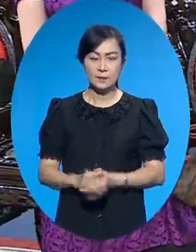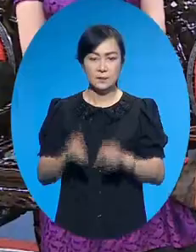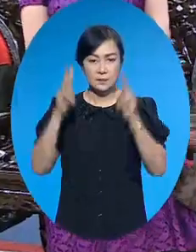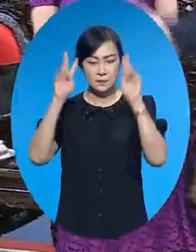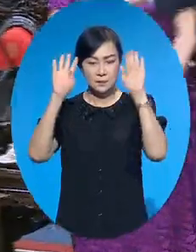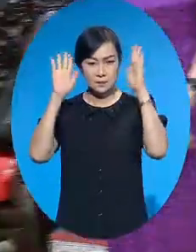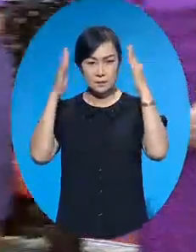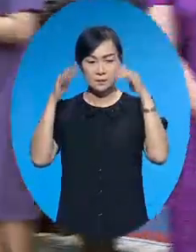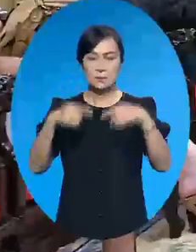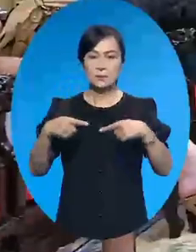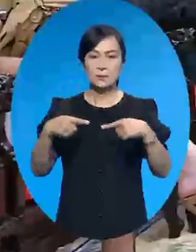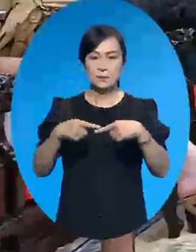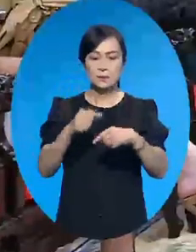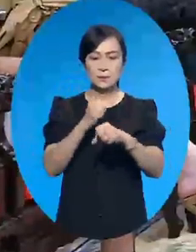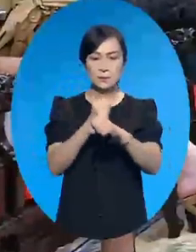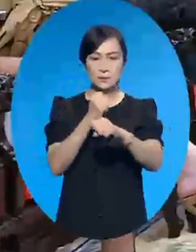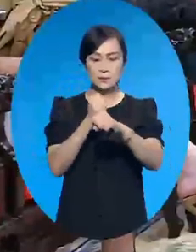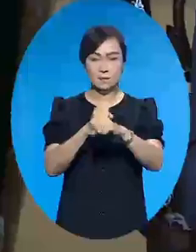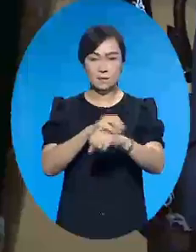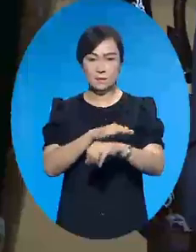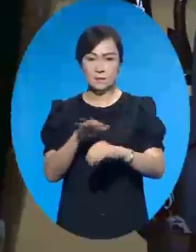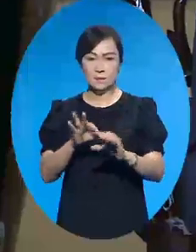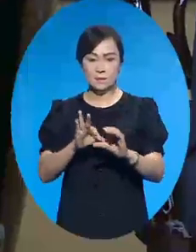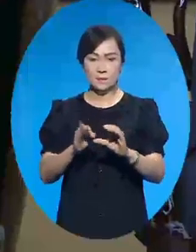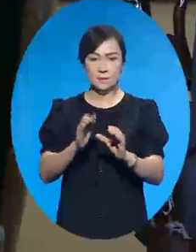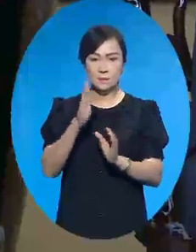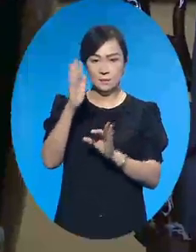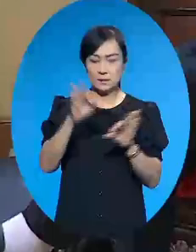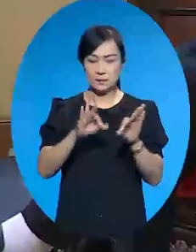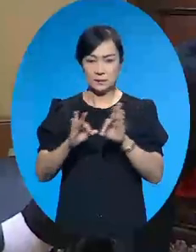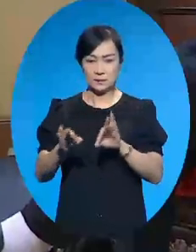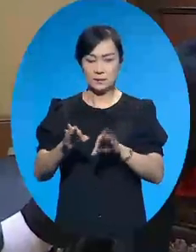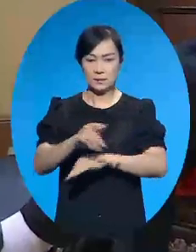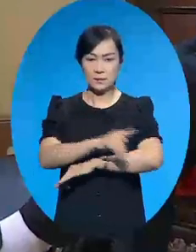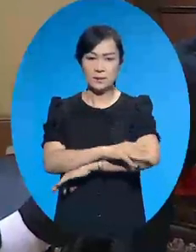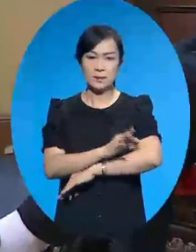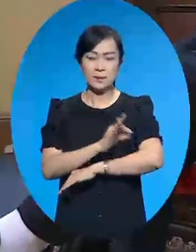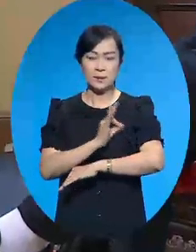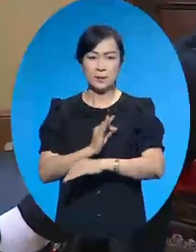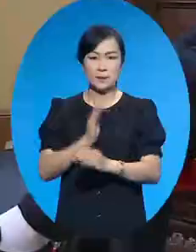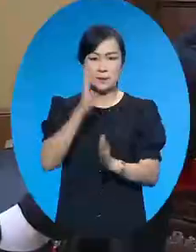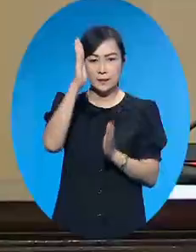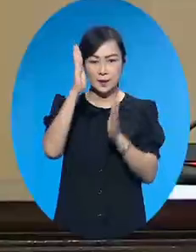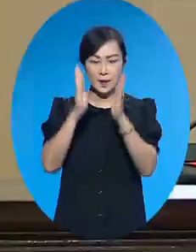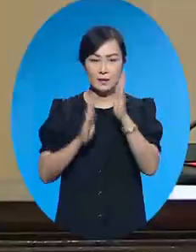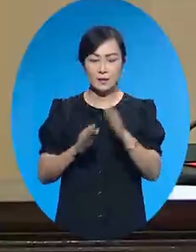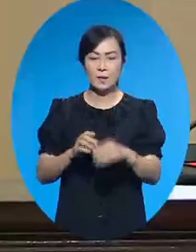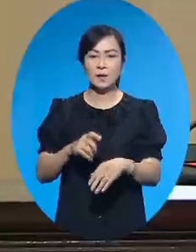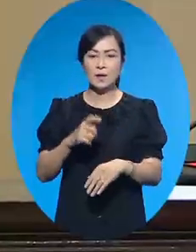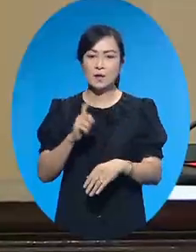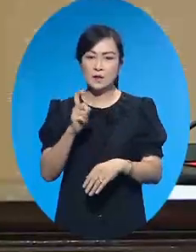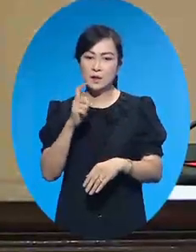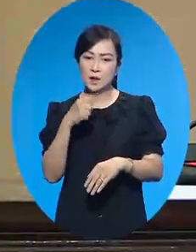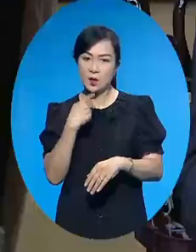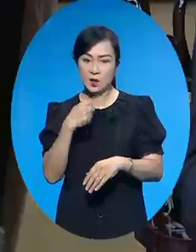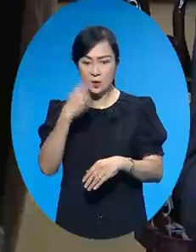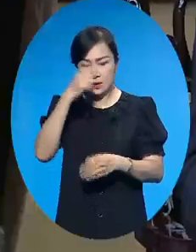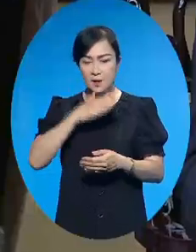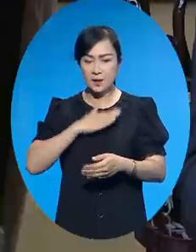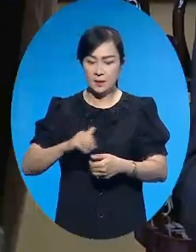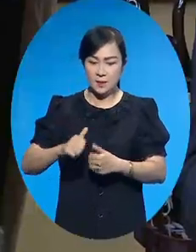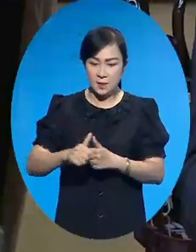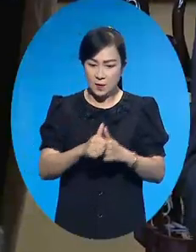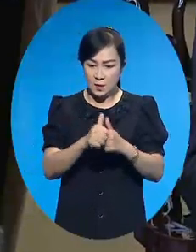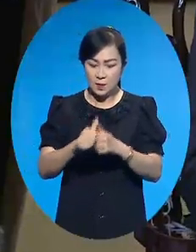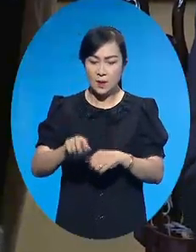Vui mừng với chuyến thăm và làm việc của đoàn công tác tại Thành phố Hồ Chí Minh, Phó Chủ tịch Ủy ban Nhân dân Thành phố Dương Anh Đức khẳng định tình cảm gắn bó giữa nhân